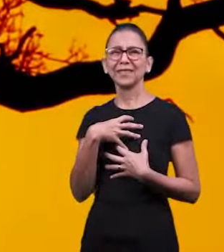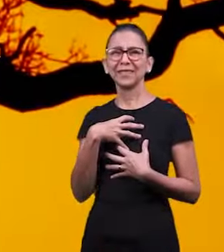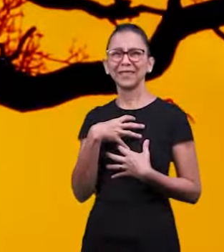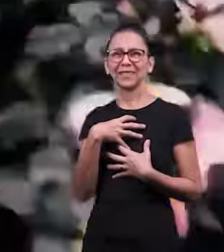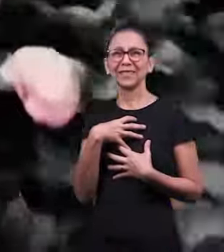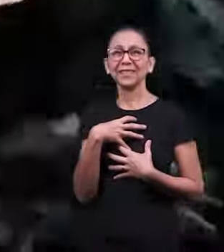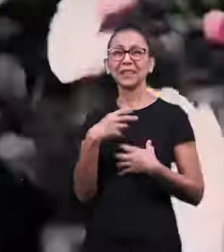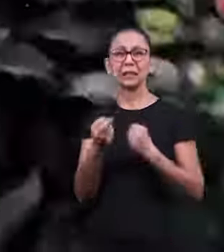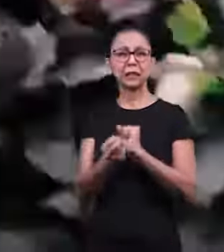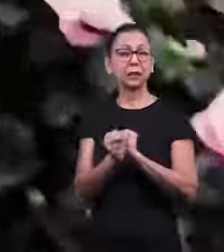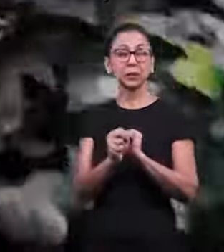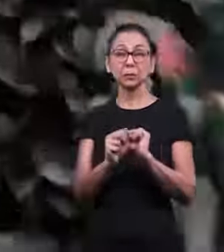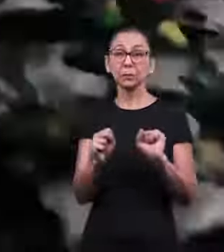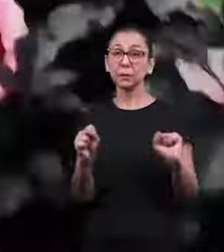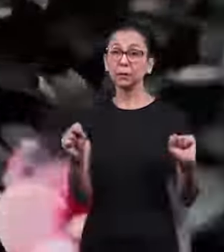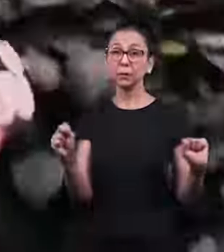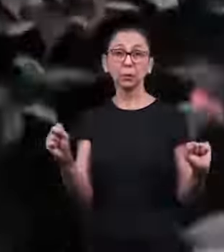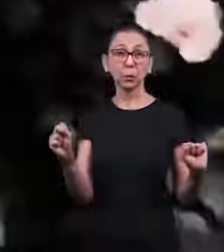боль,